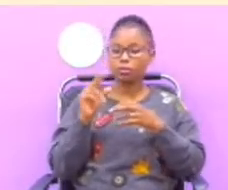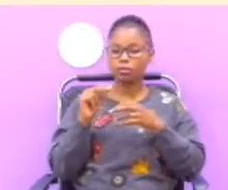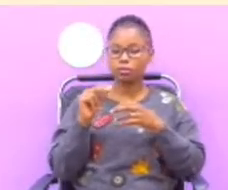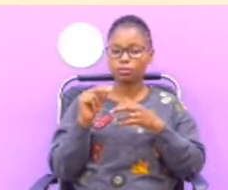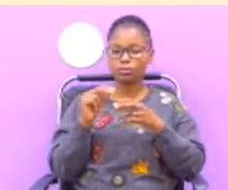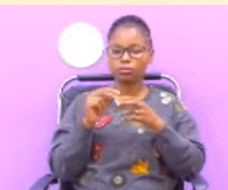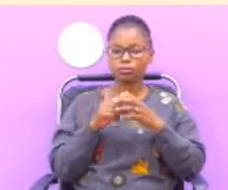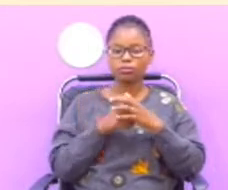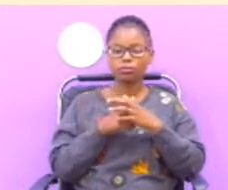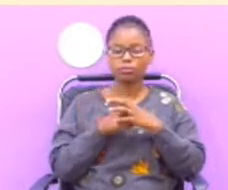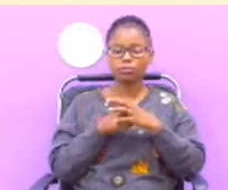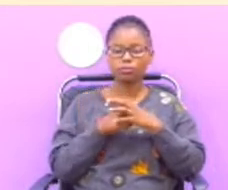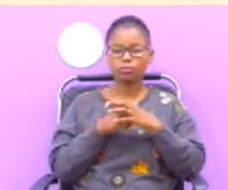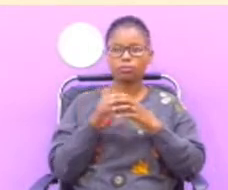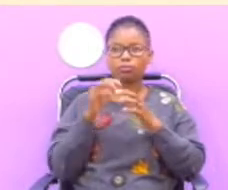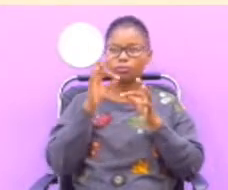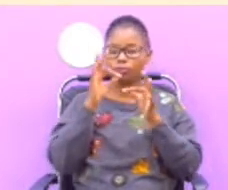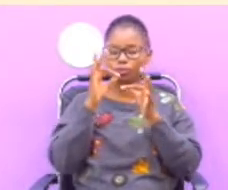mwehokeku.